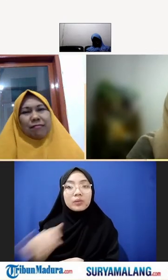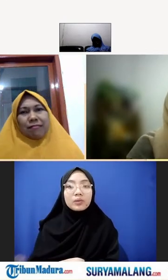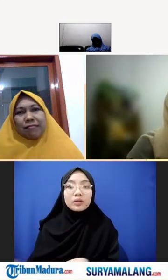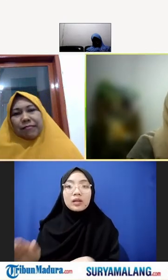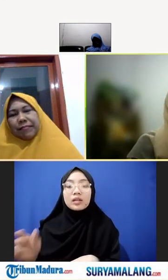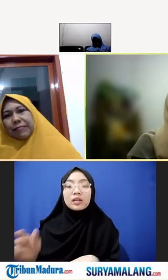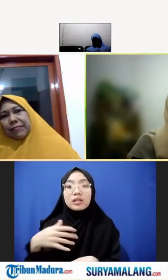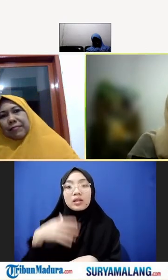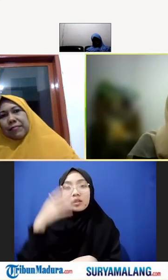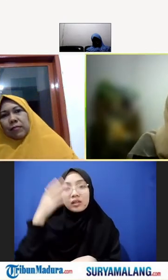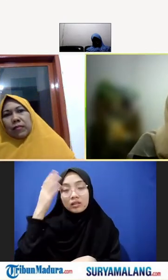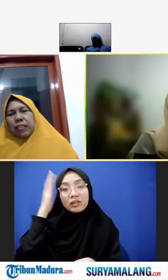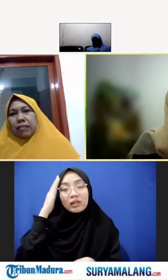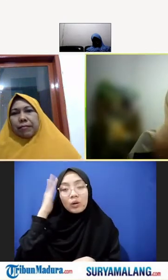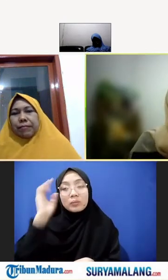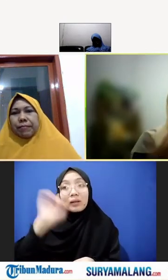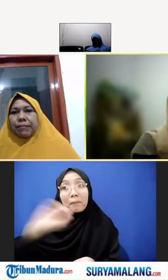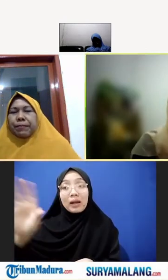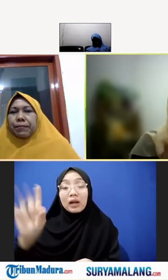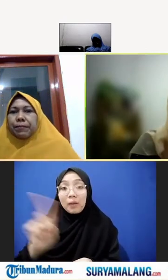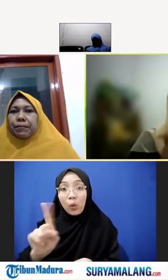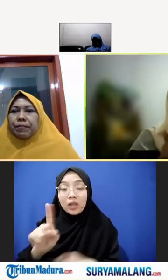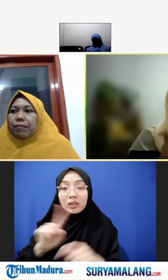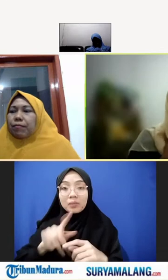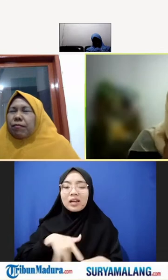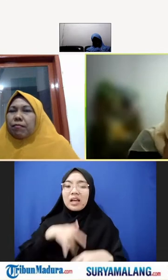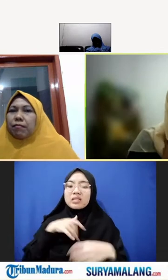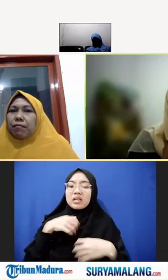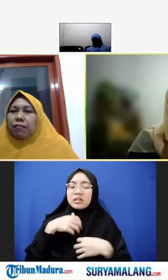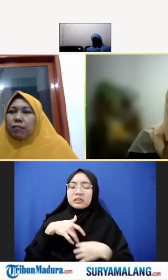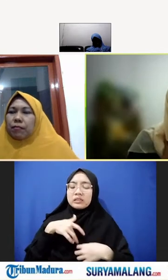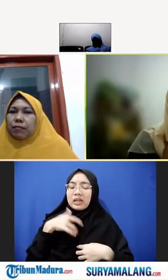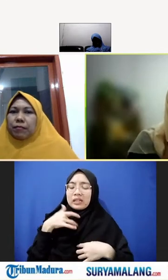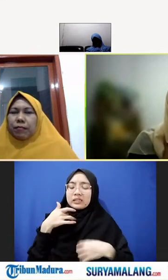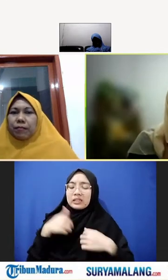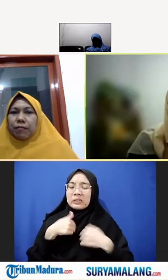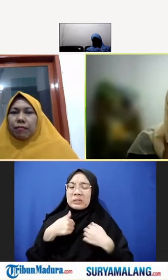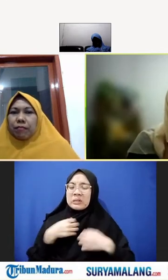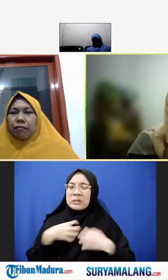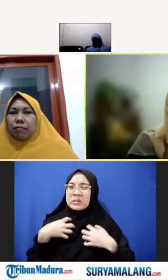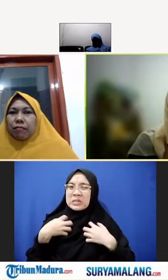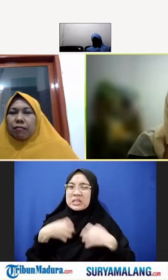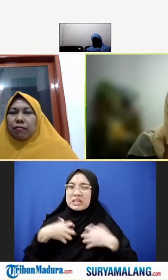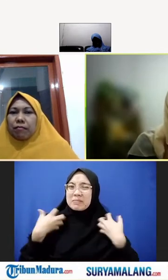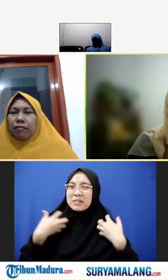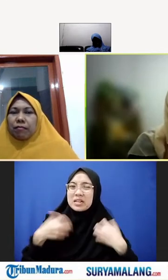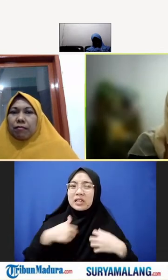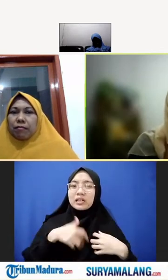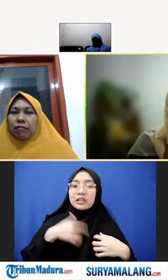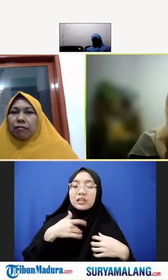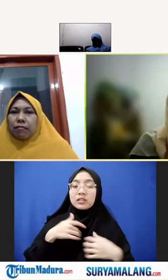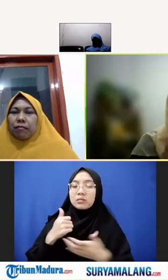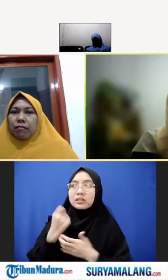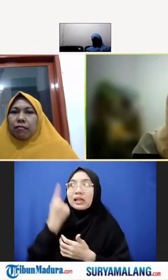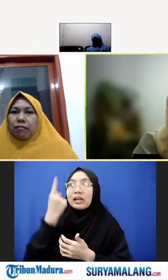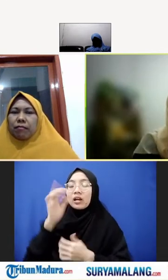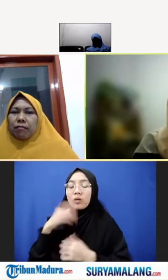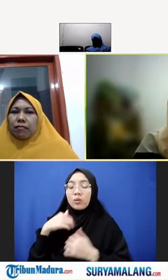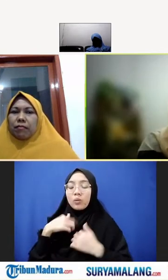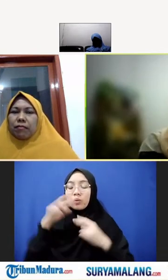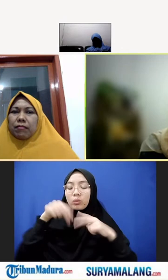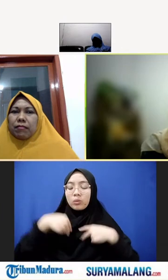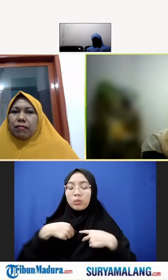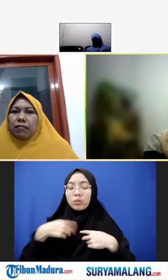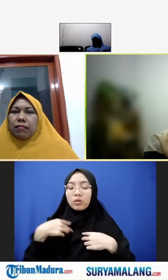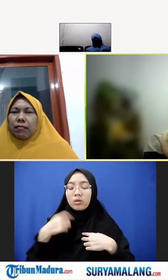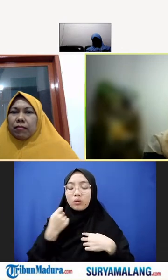nggak boleh lempar, tapi ketika dia ngerasain yang ada di dalam sini yang lagi marah, dia sadar nggak, oh oke, okay, ini aku lagi marah, berarti